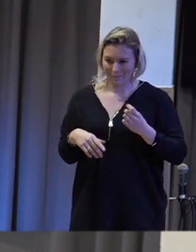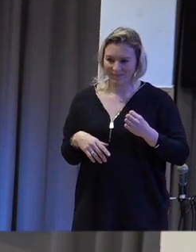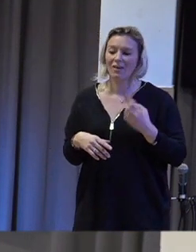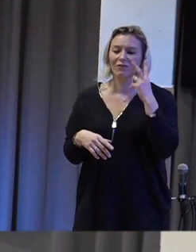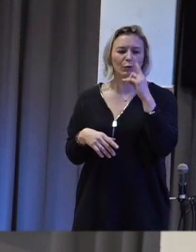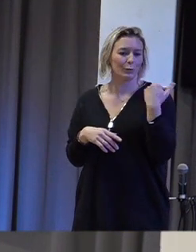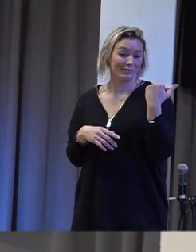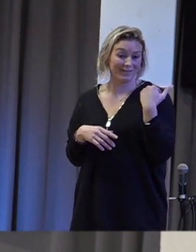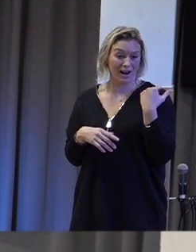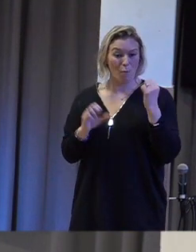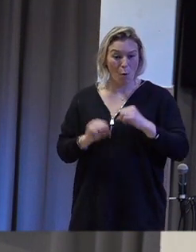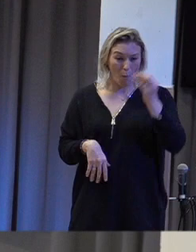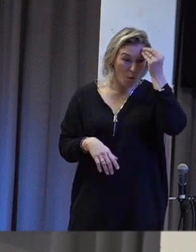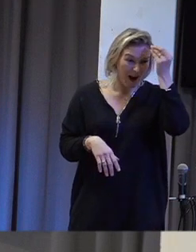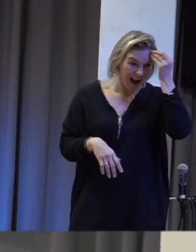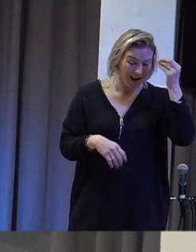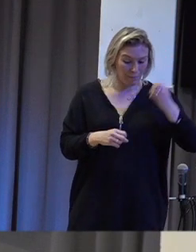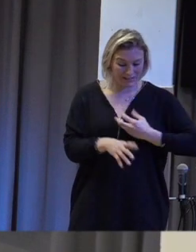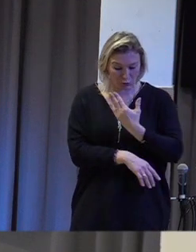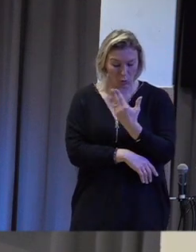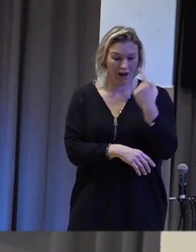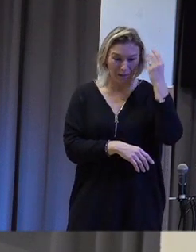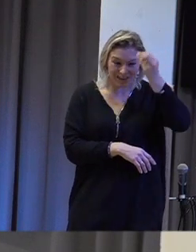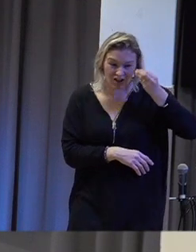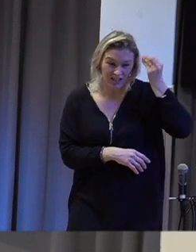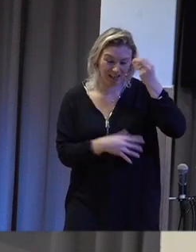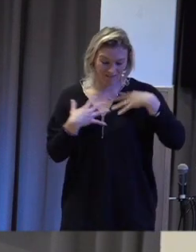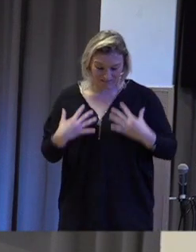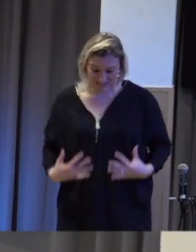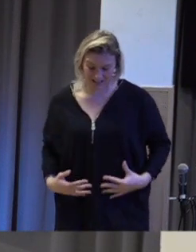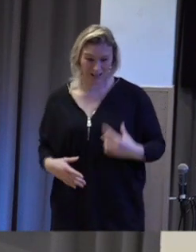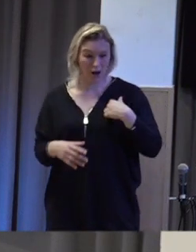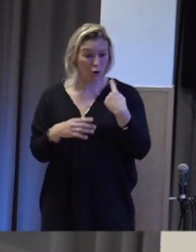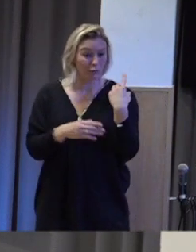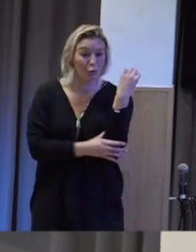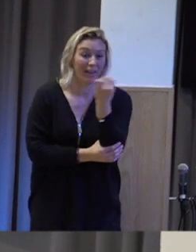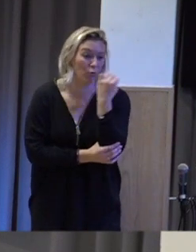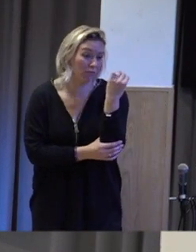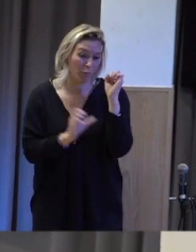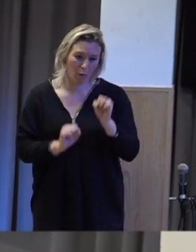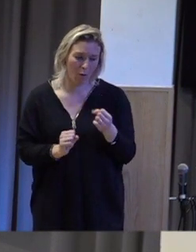psychiques, physiques. Et la solitude aussi est une blessure.